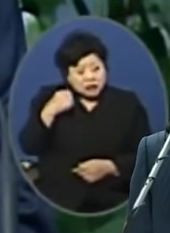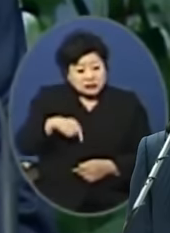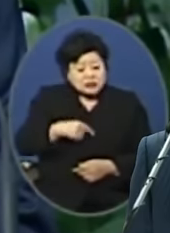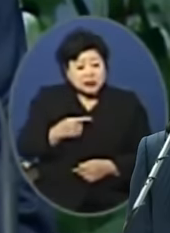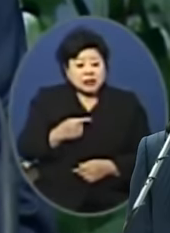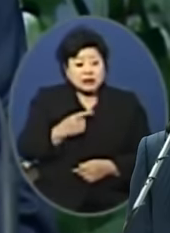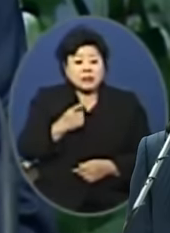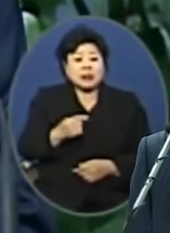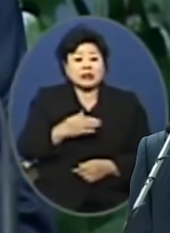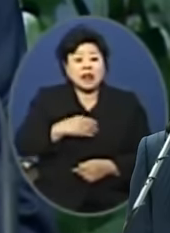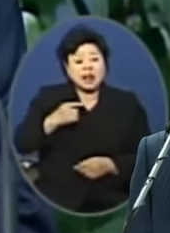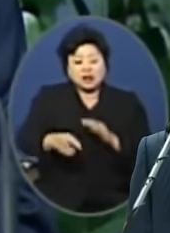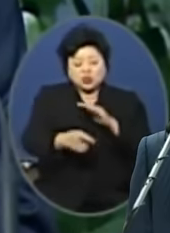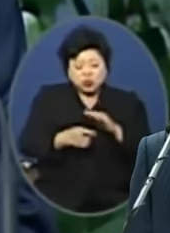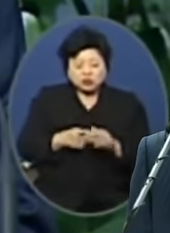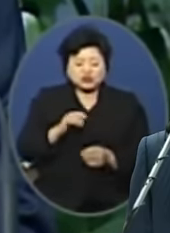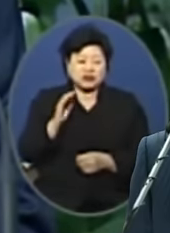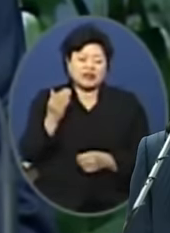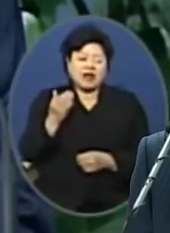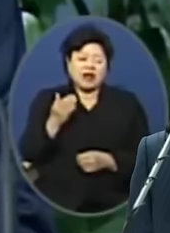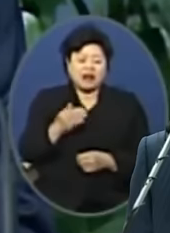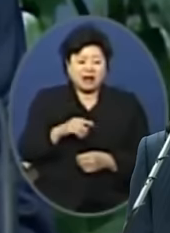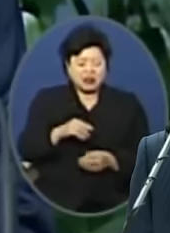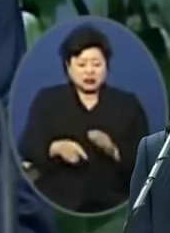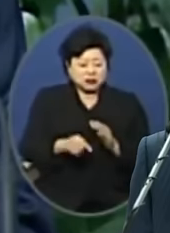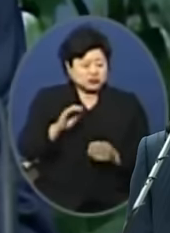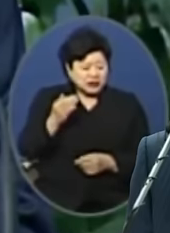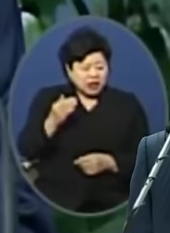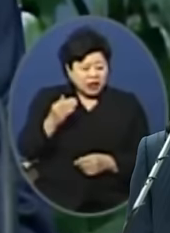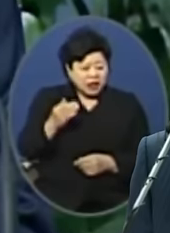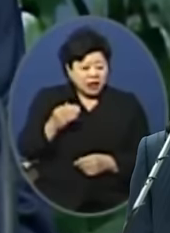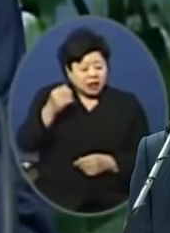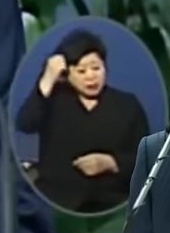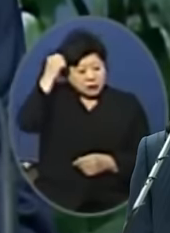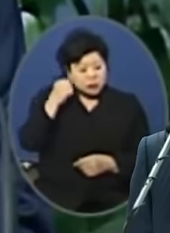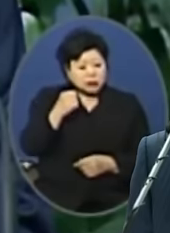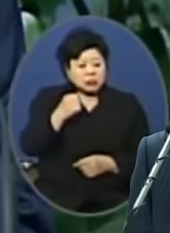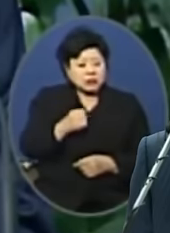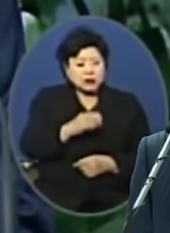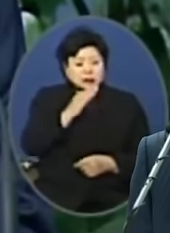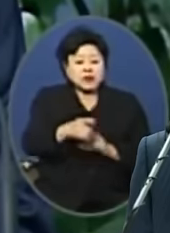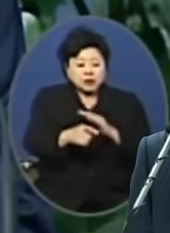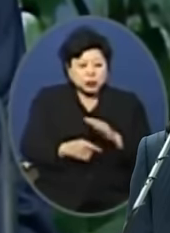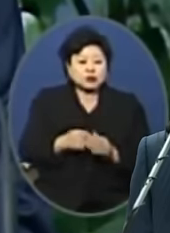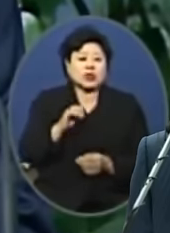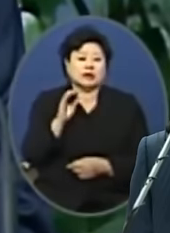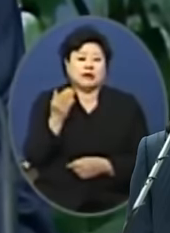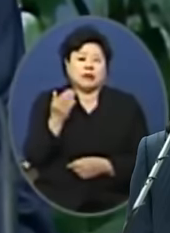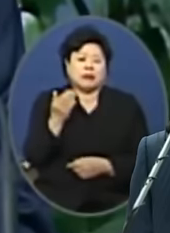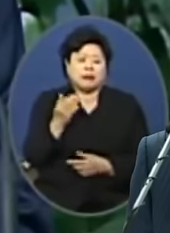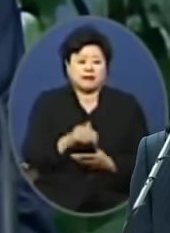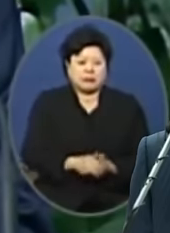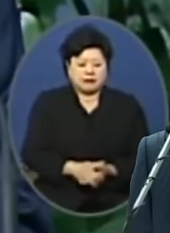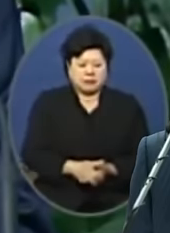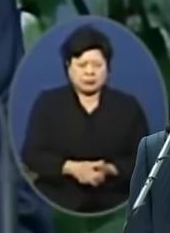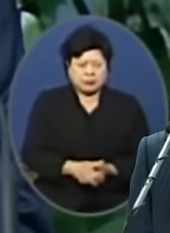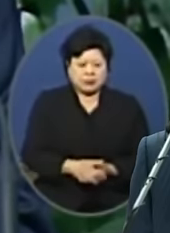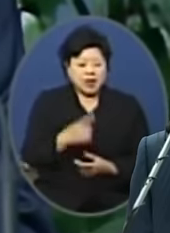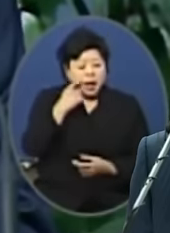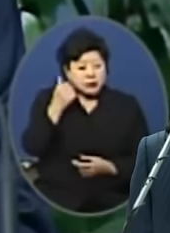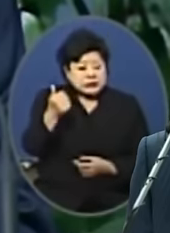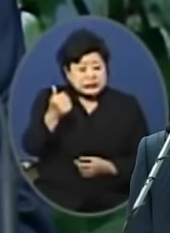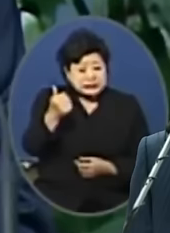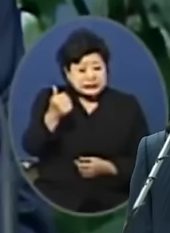보고 말합니다. 나는 도둑질만 하고 먹고 살아야 된다. 나중에 도둑질하고 먹고 사는 것입니다.